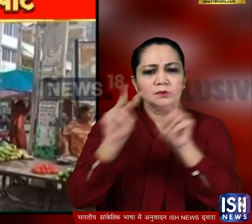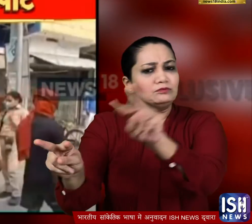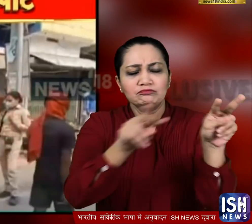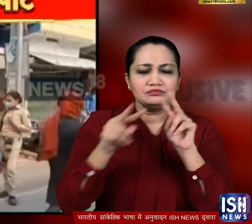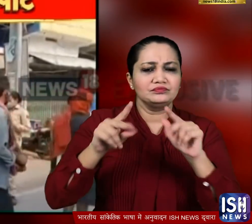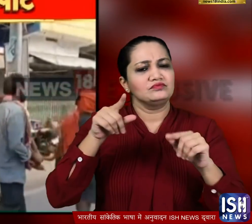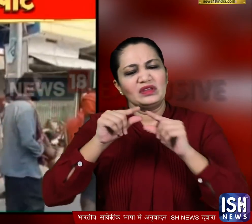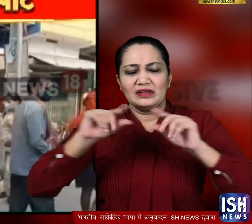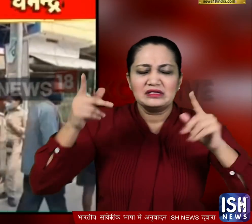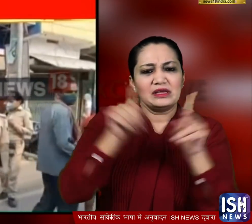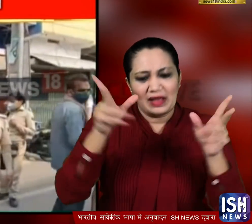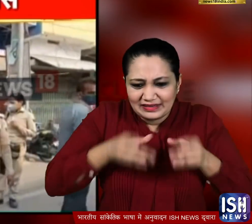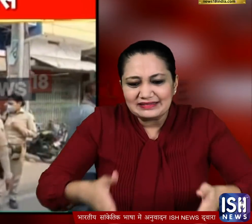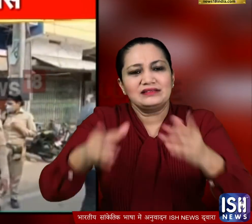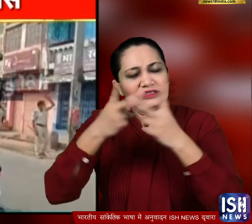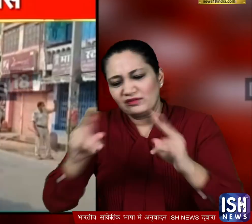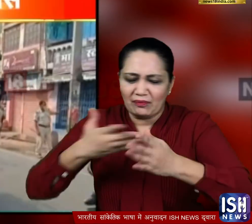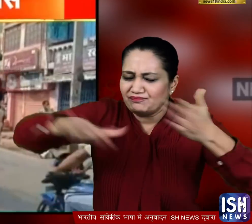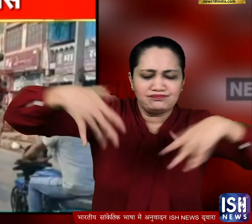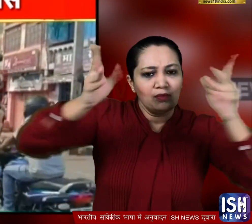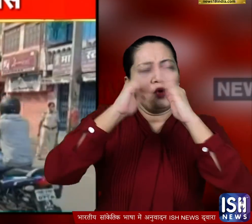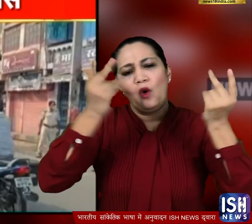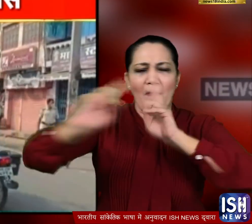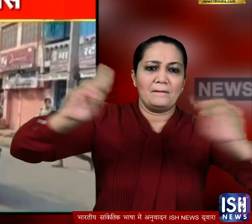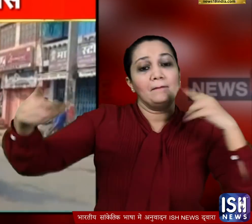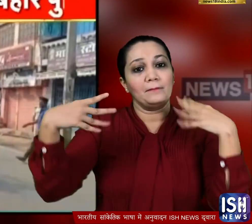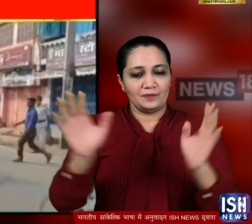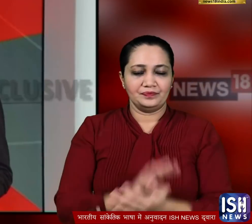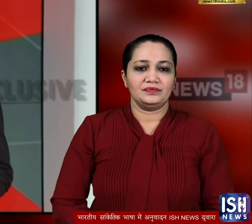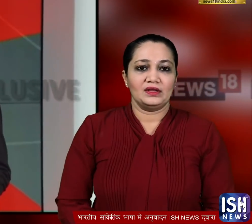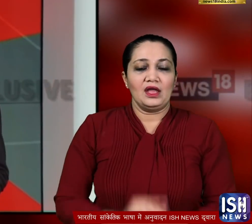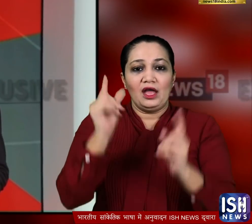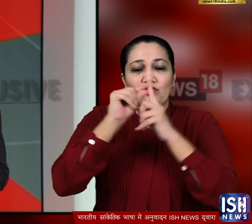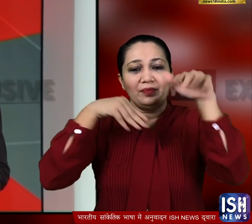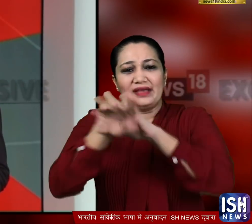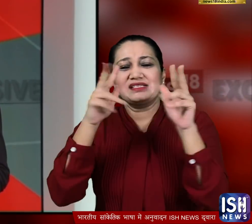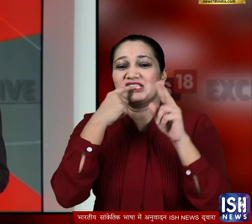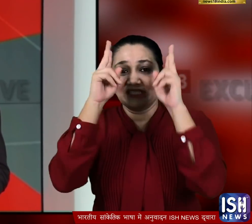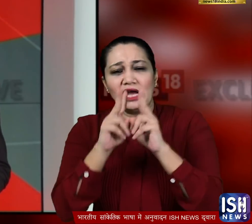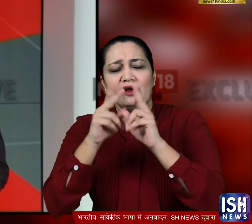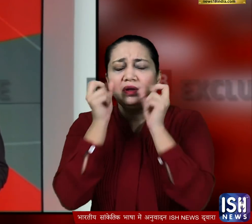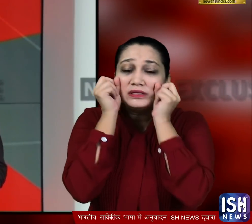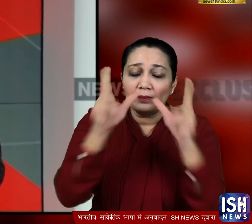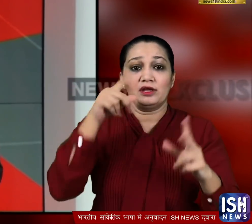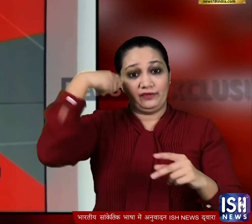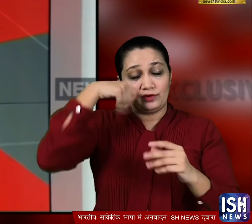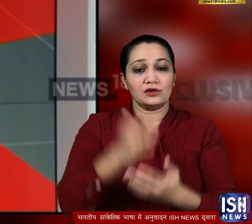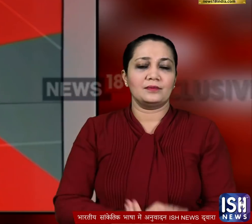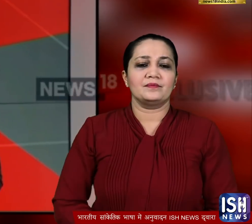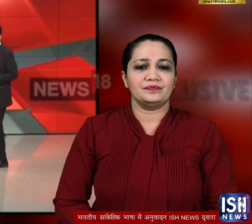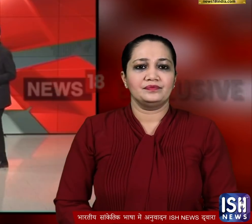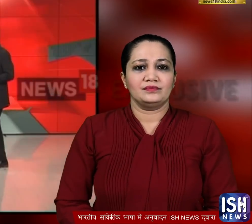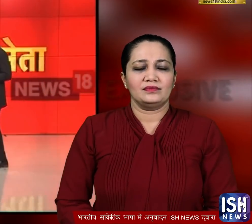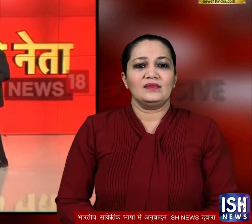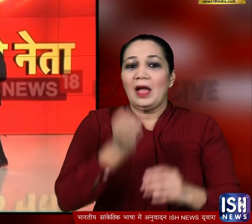पहुंच गई और रेहड़ी पटरी पर दुकान चलाने वालों को हटाकर लोगों को घर भेज दिया। उत्तर प्रदेश के आगरा से हैरान कर देने वाला एक वीडियो सामने